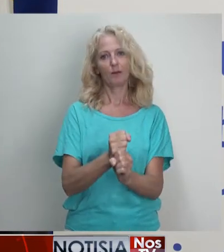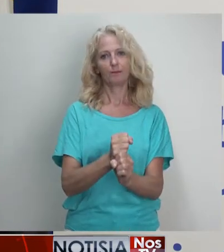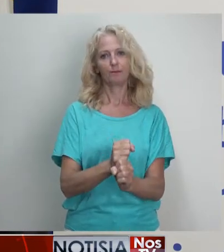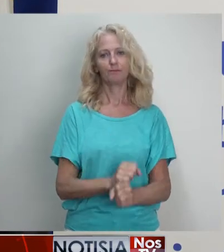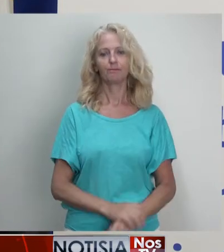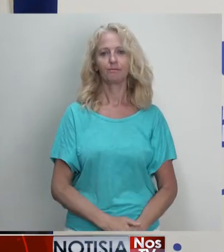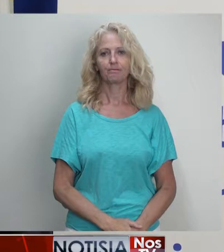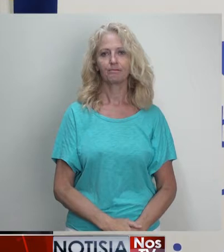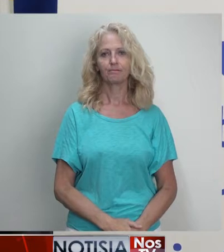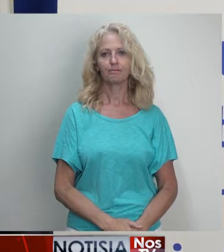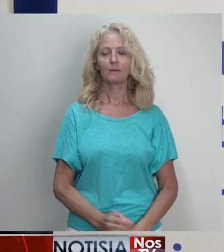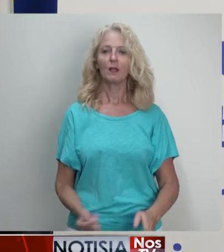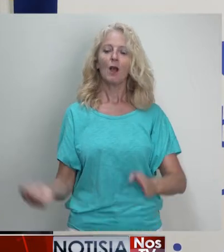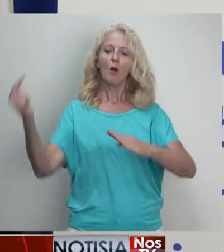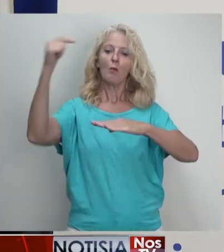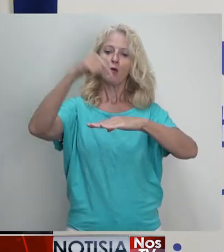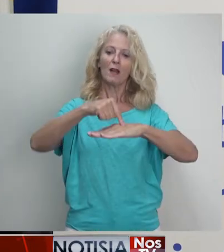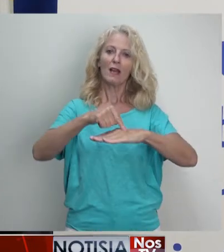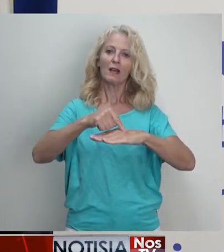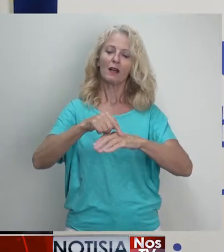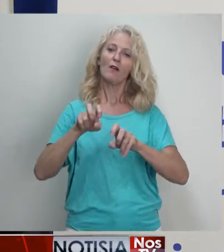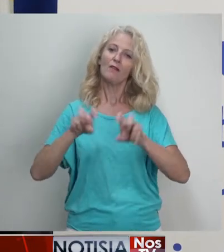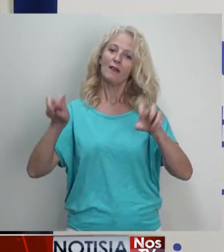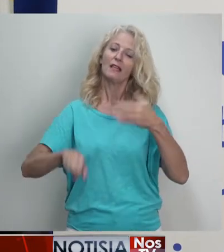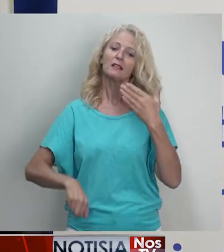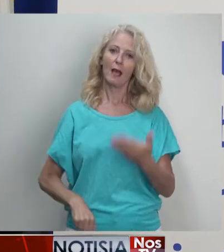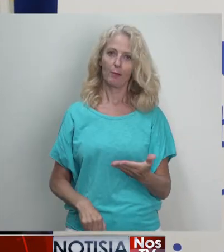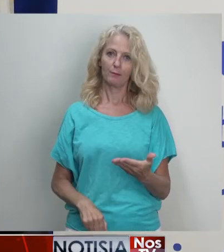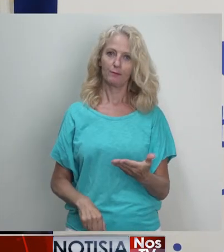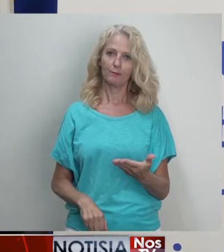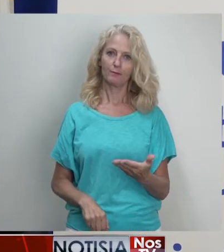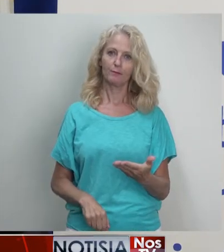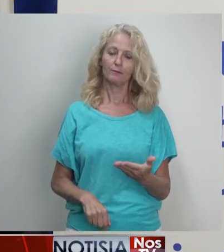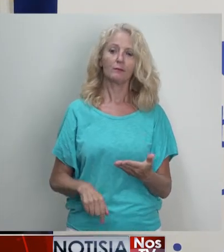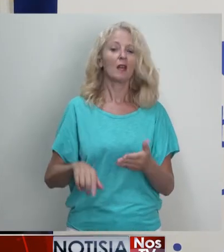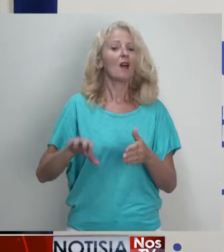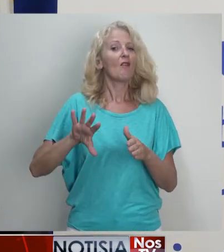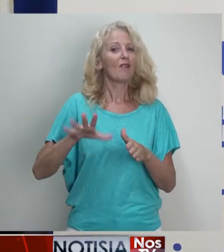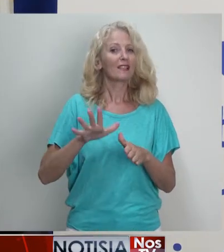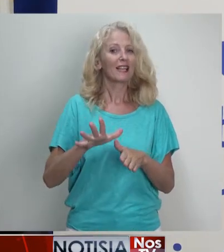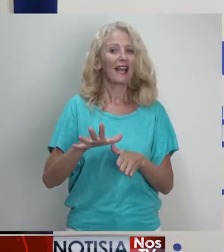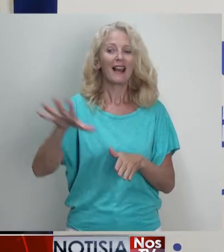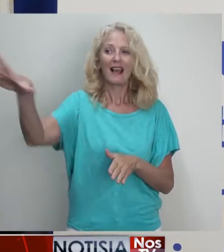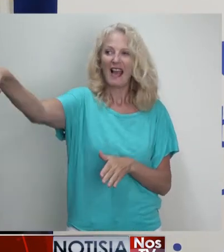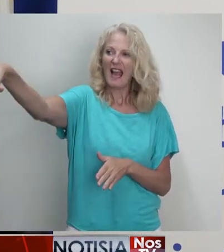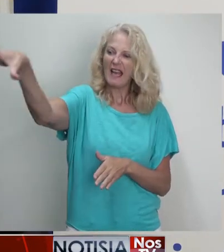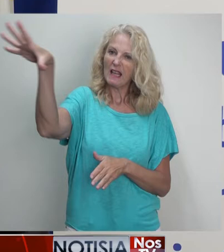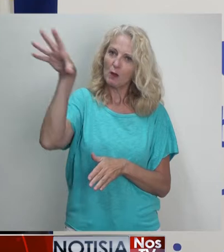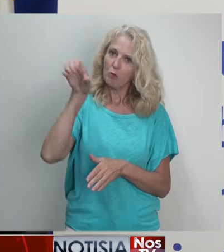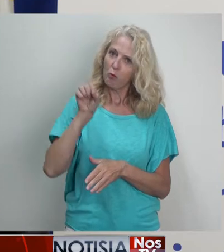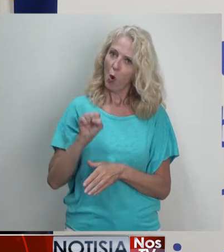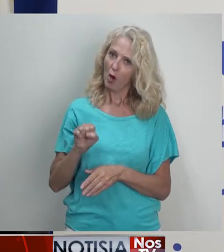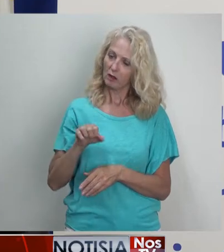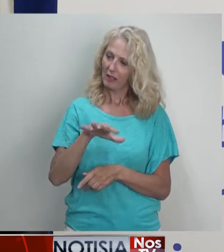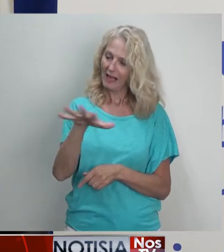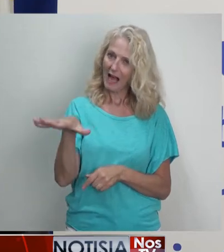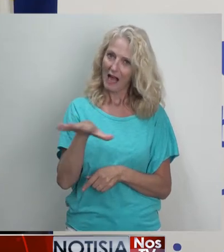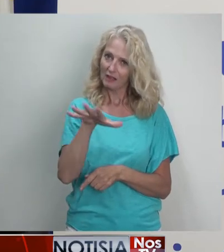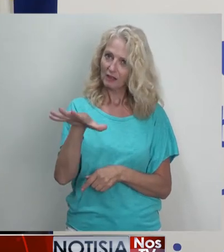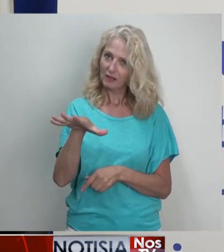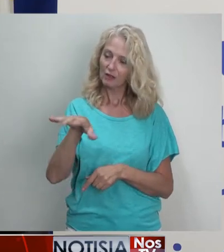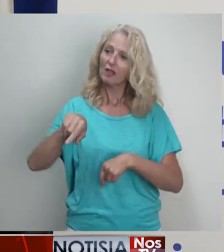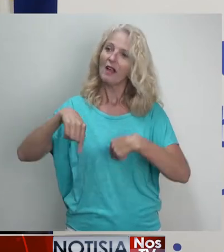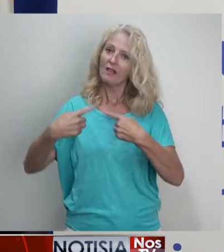Het virus is dus op Bonaire gevonden. Het betreft naar alle waarschijnlijkheid een importcasus met een vervolgbesmetting op